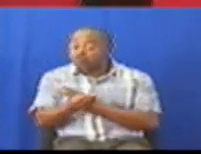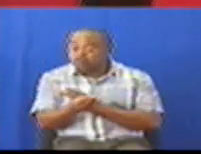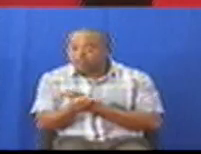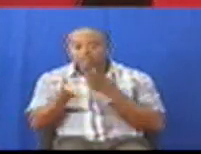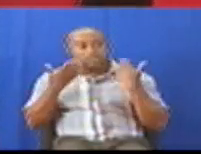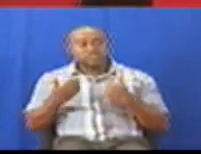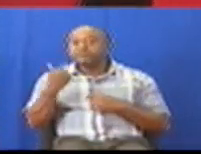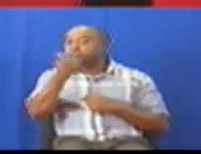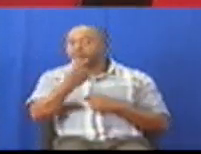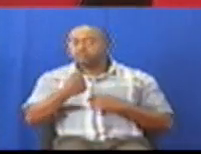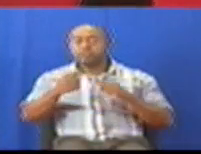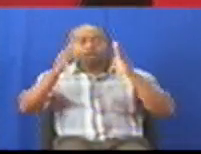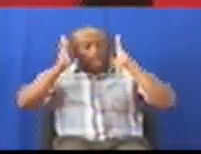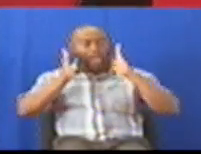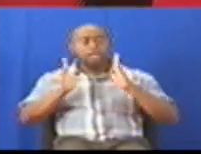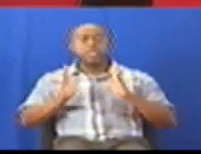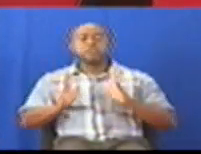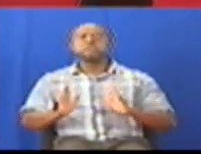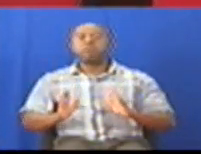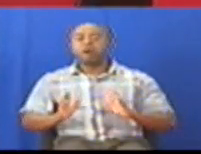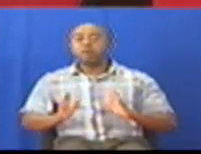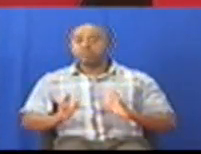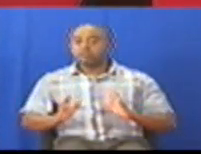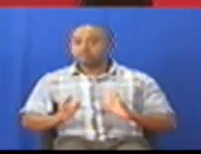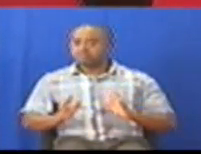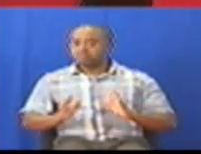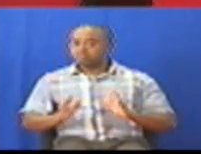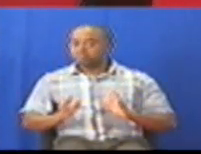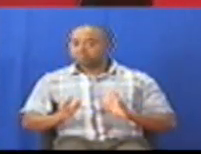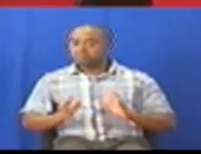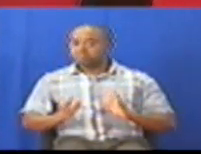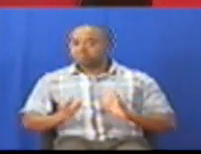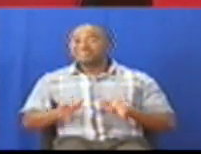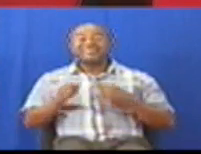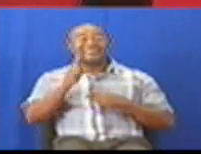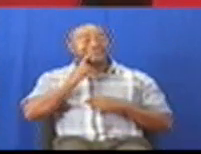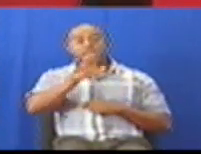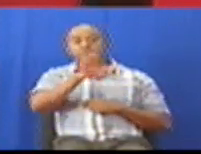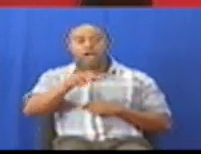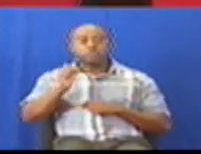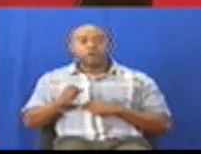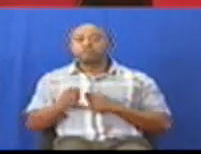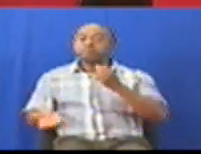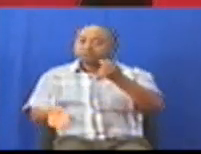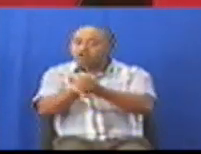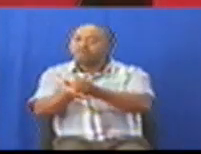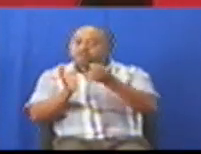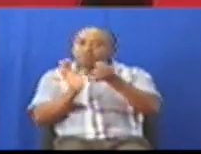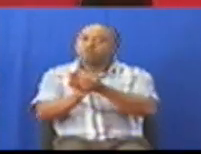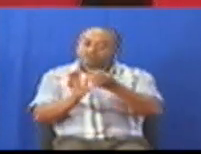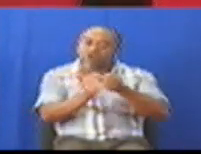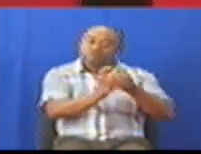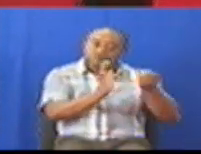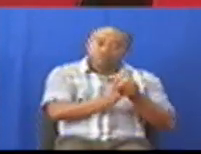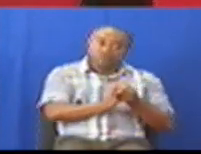heshima. Tanzania imepata heshima miongoni mwa mataifa, anasikika kila mahali. Kwa hiyo kiongozi wa namna hiyo